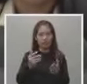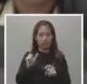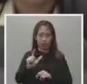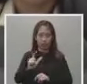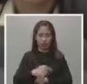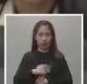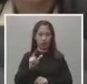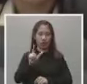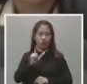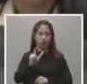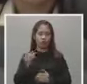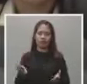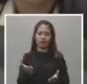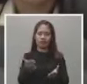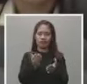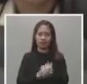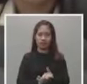ลุงตู่ตูน